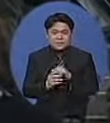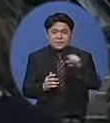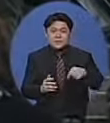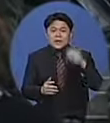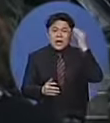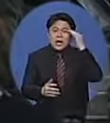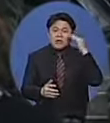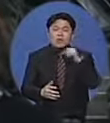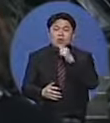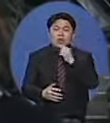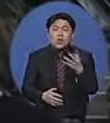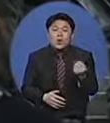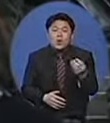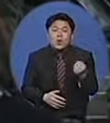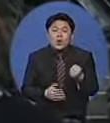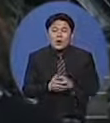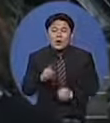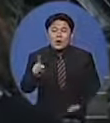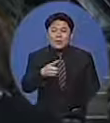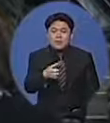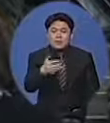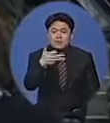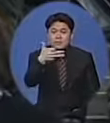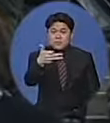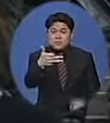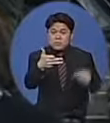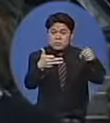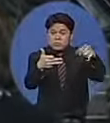그중 우리나라는 118위.